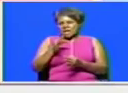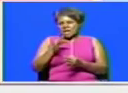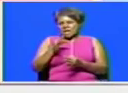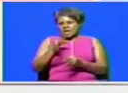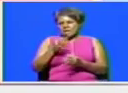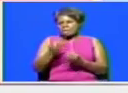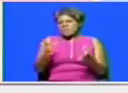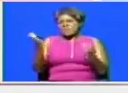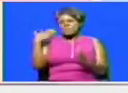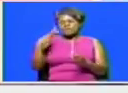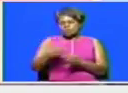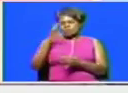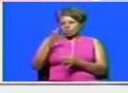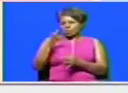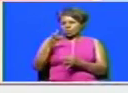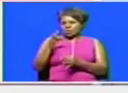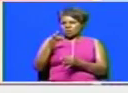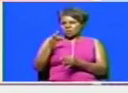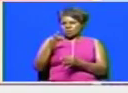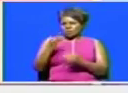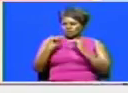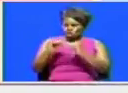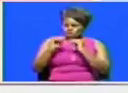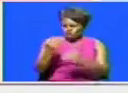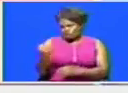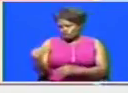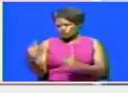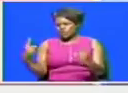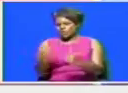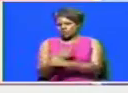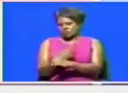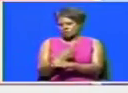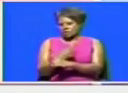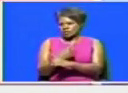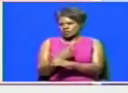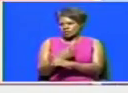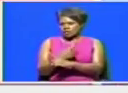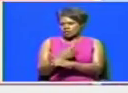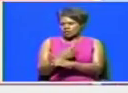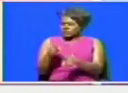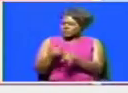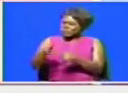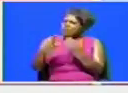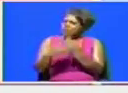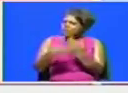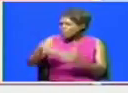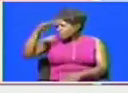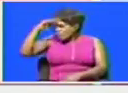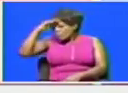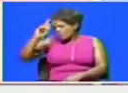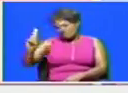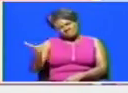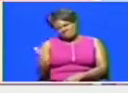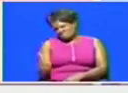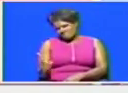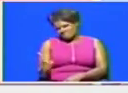Mimi najua wengi walikuwa wanauza changaa. Mtu anauza changaa na somesha watoto wake wa kwetu tofauti. Mm. Kwa hivyo hajasema alikuwa anauza changaa pia wewe maisha yako ya weduni. Mm. Kwa sababu